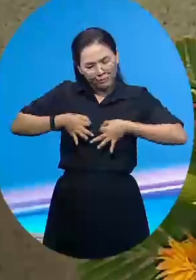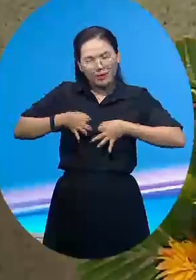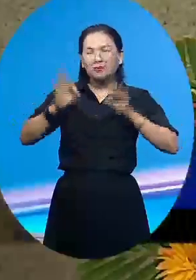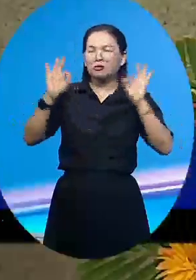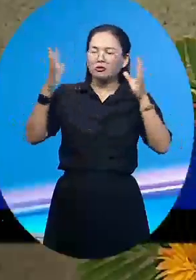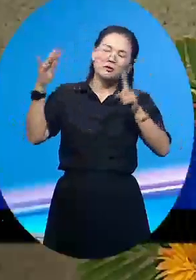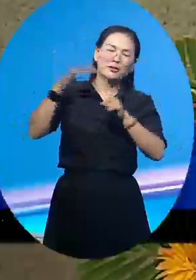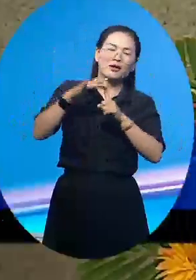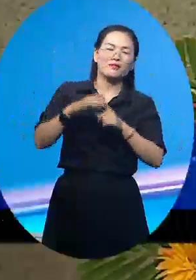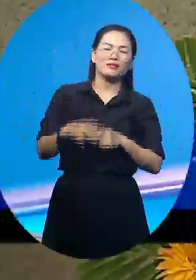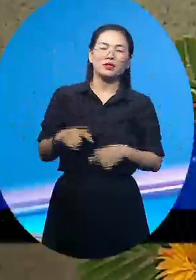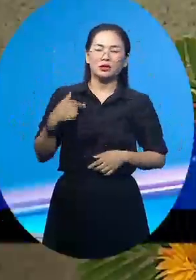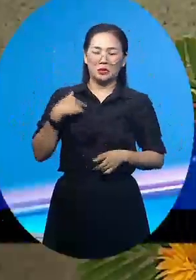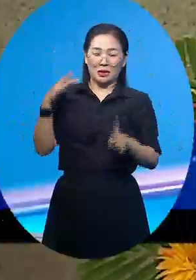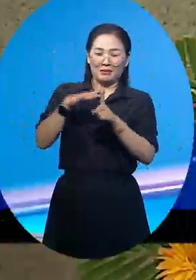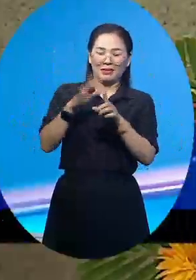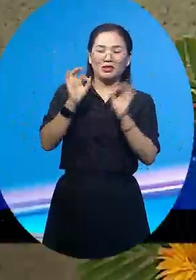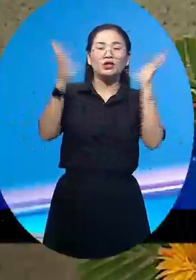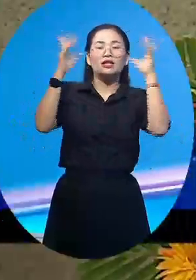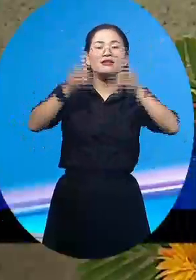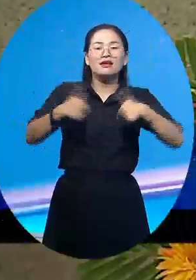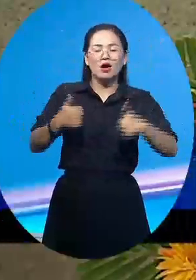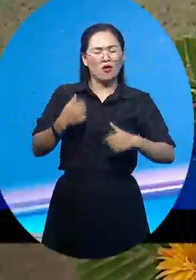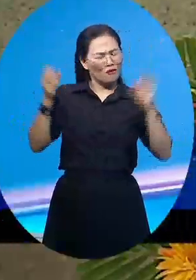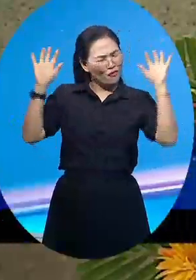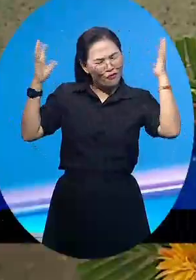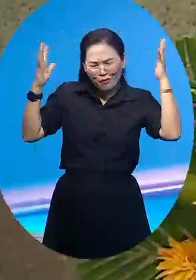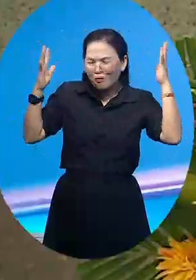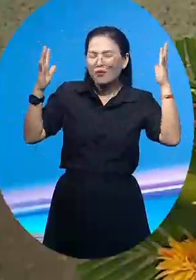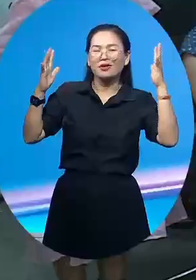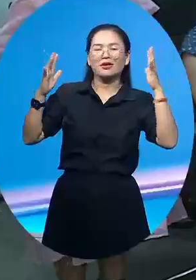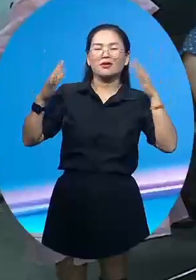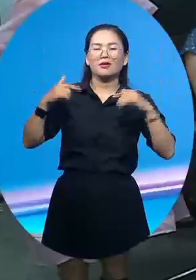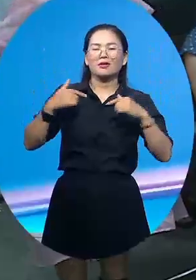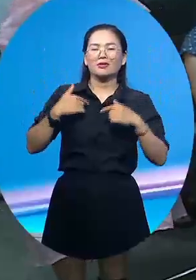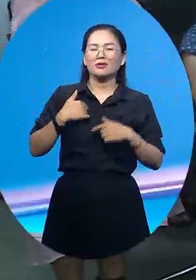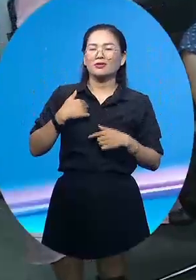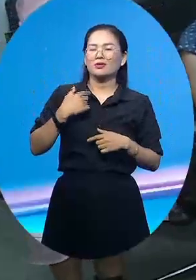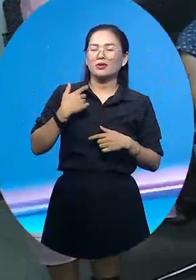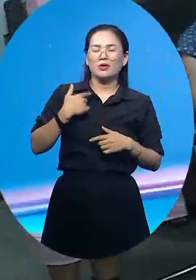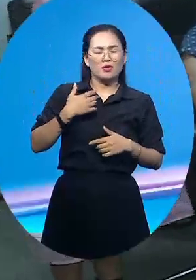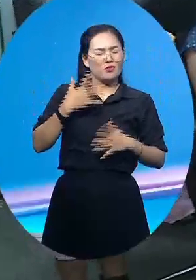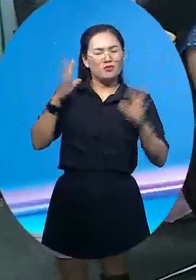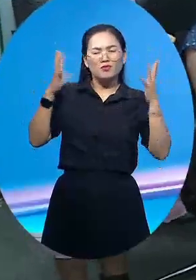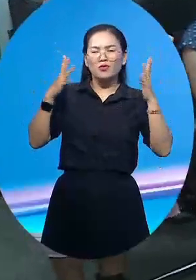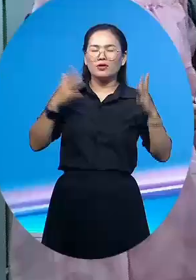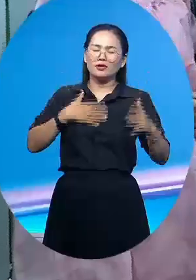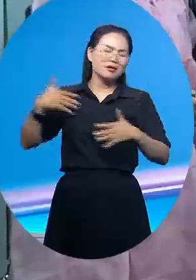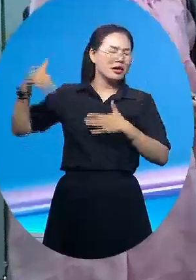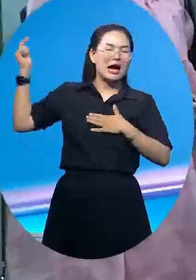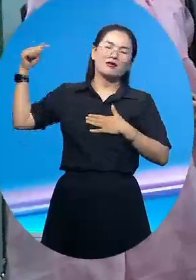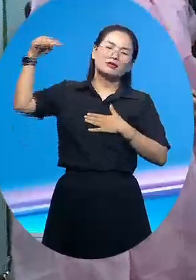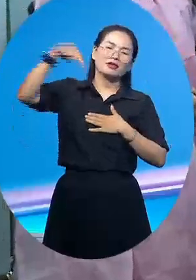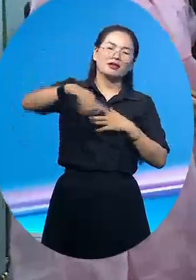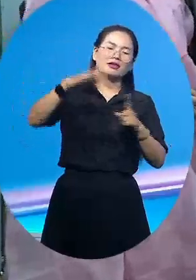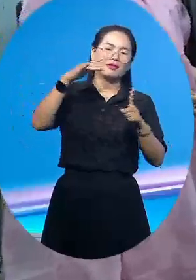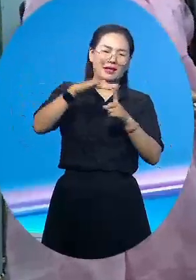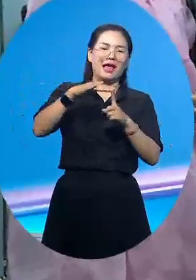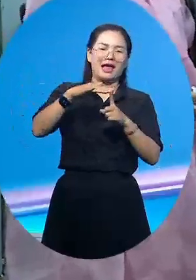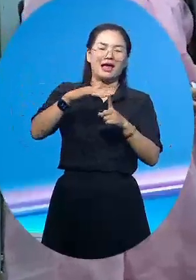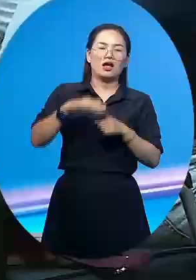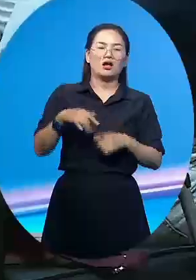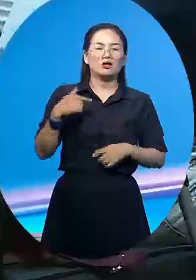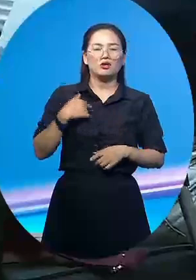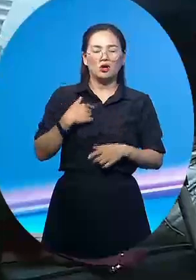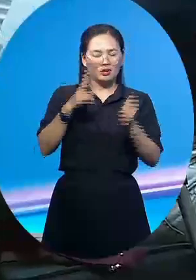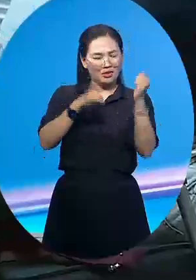có tham gia trò chơi này không cảm thấy rất vui và con cảm thấy rất là Hân hạnh khi được tới đây và chơi trò chơi này con